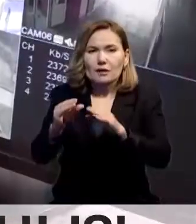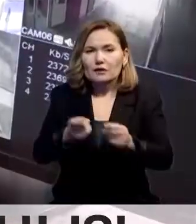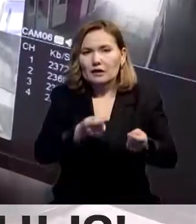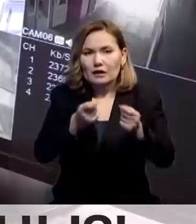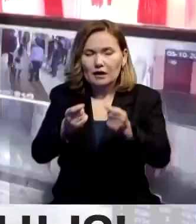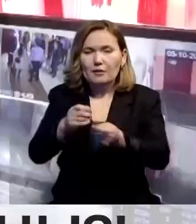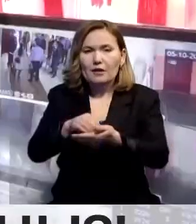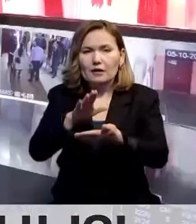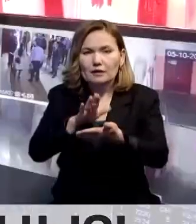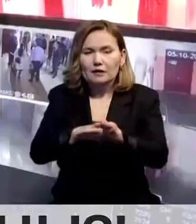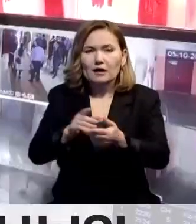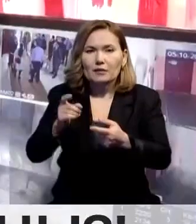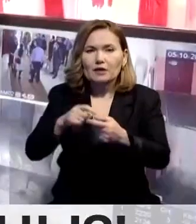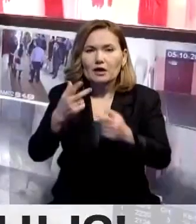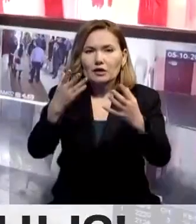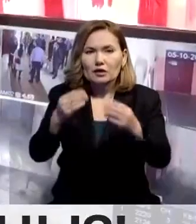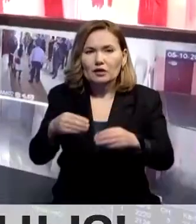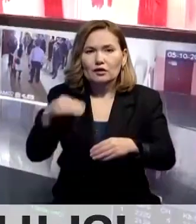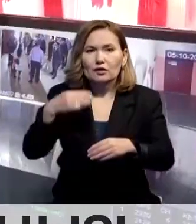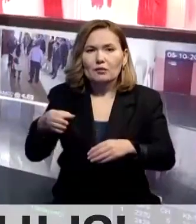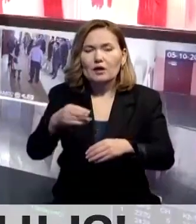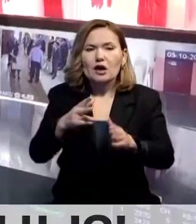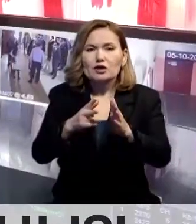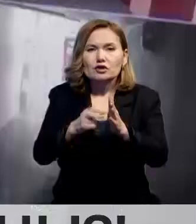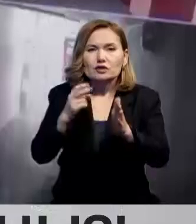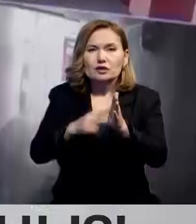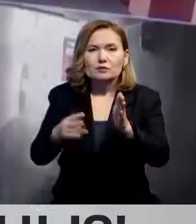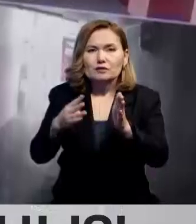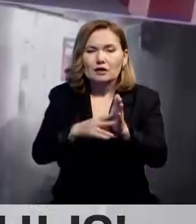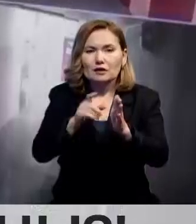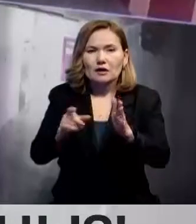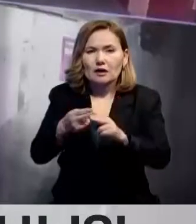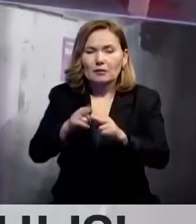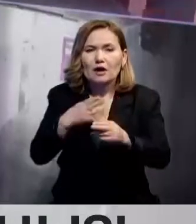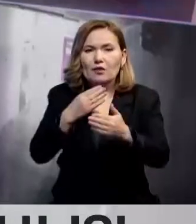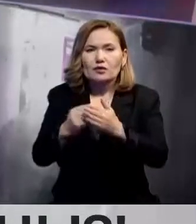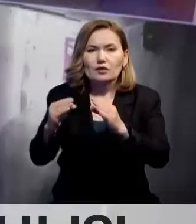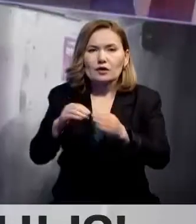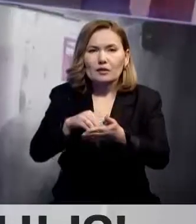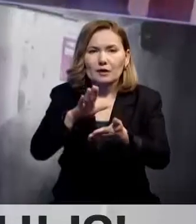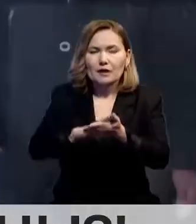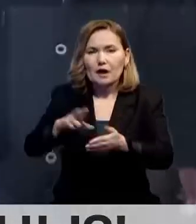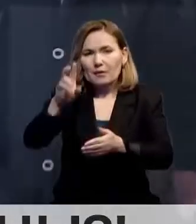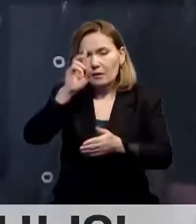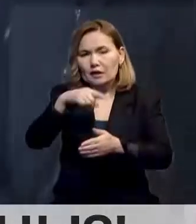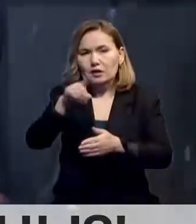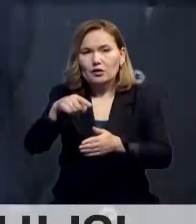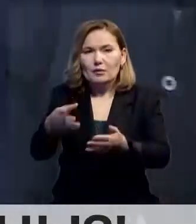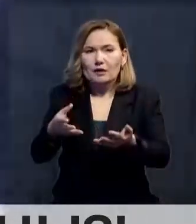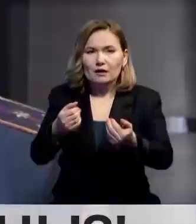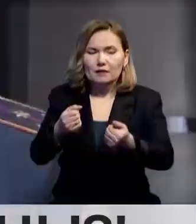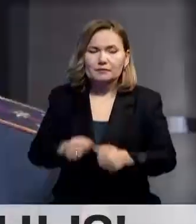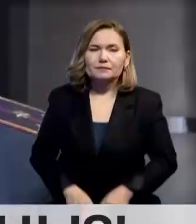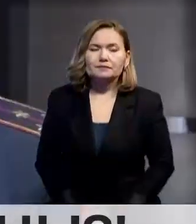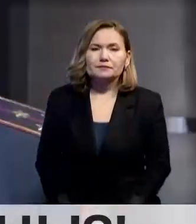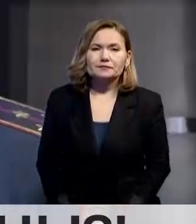басталды. Соңғы 3 күнде Түркістан облысы бойынша 879 адам өз көліктерін тіркеп, мемлекеттік нөмір алған.